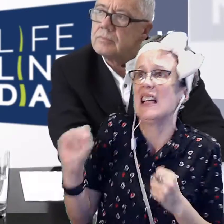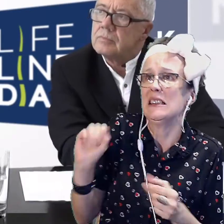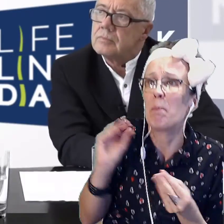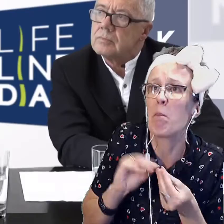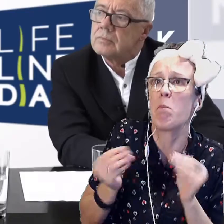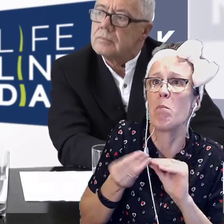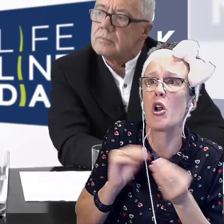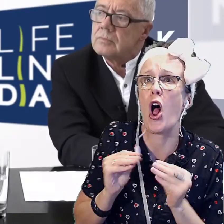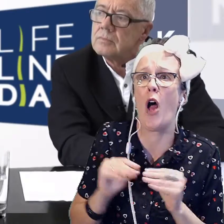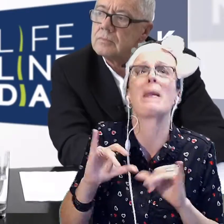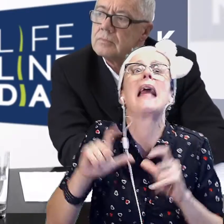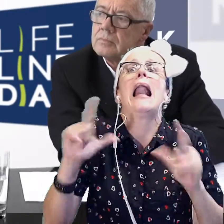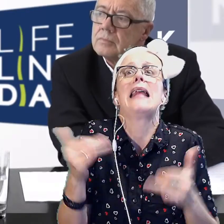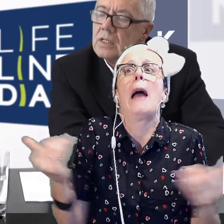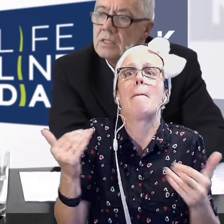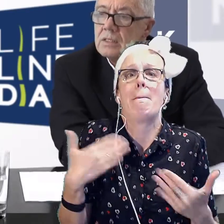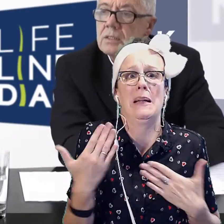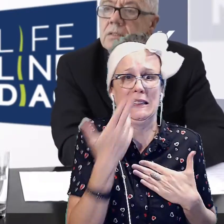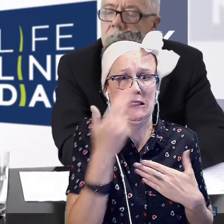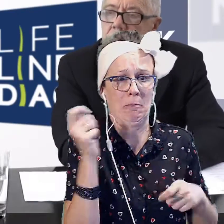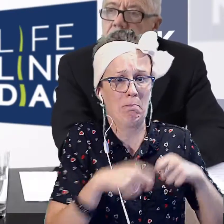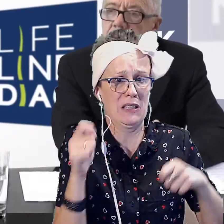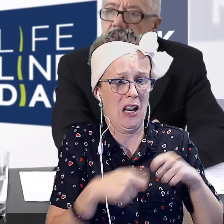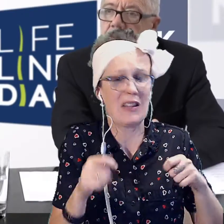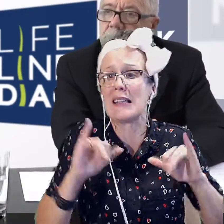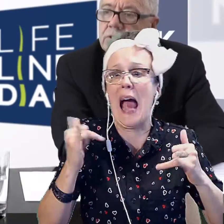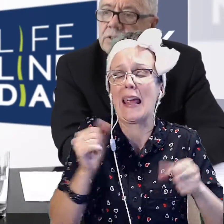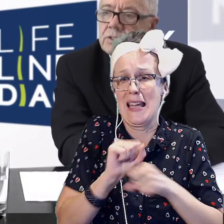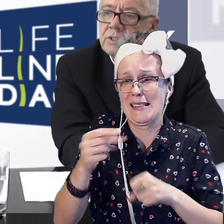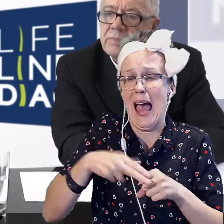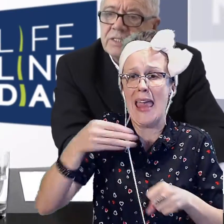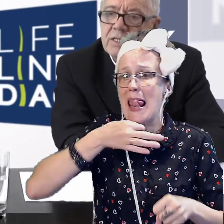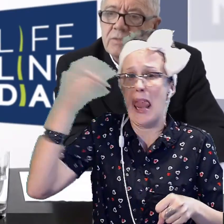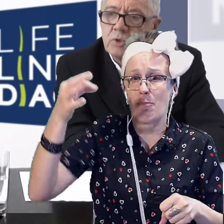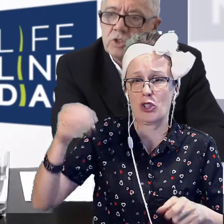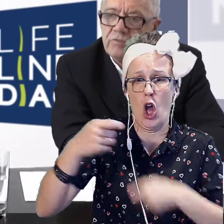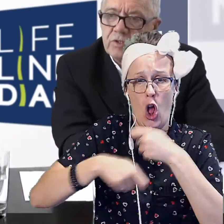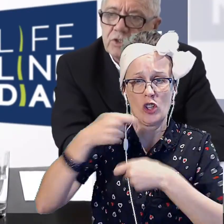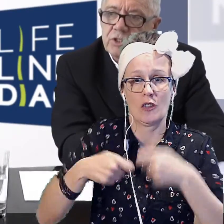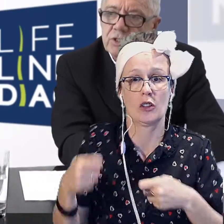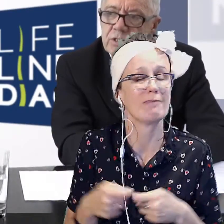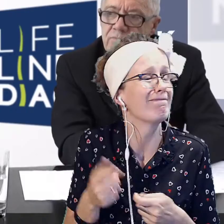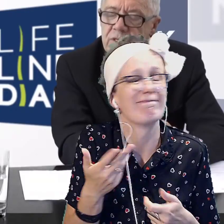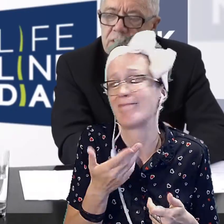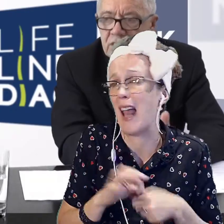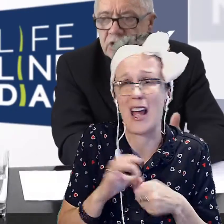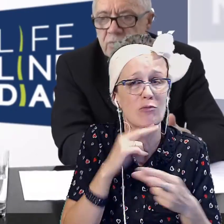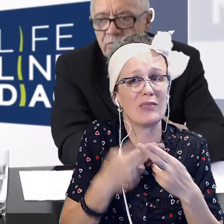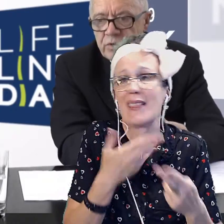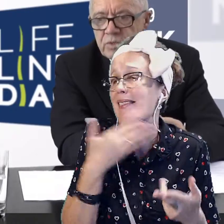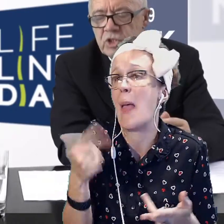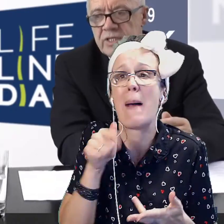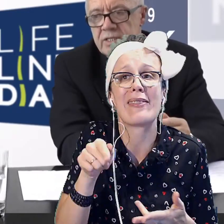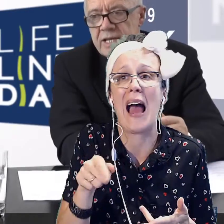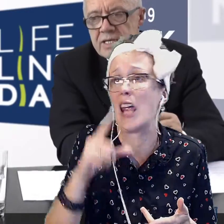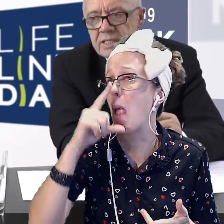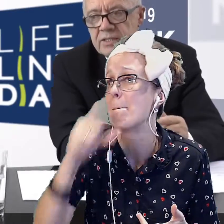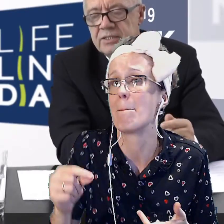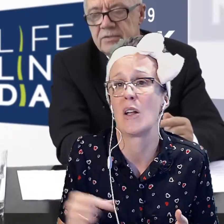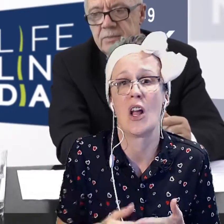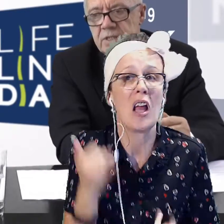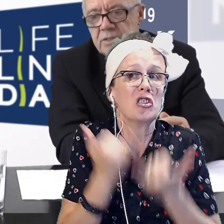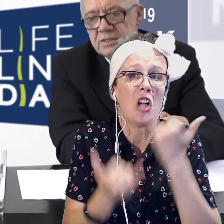jak jak sprawdzić ten stan co jest najlepszym rozwiązaniem nie ma takiej możliwości jeśli mówimy że